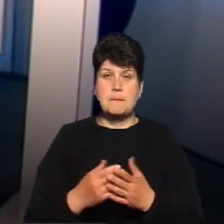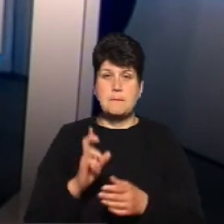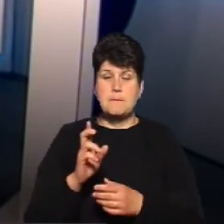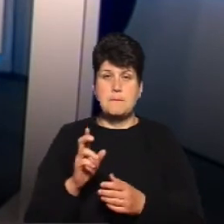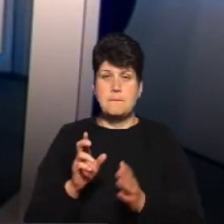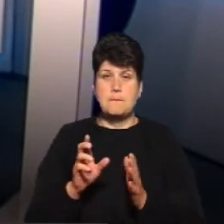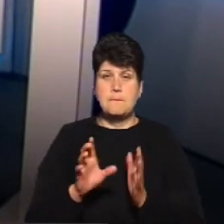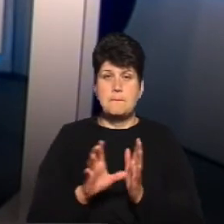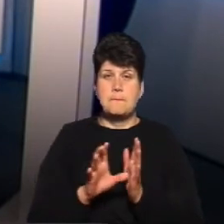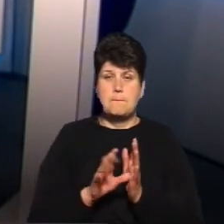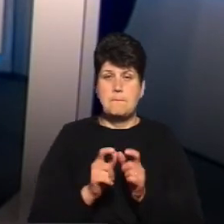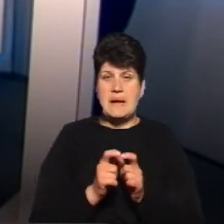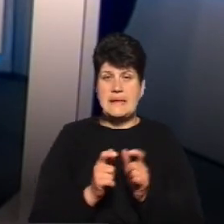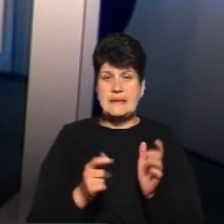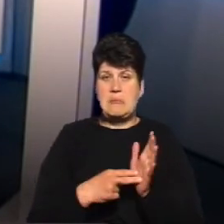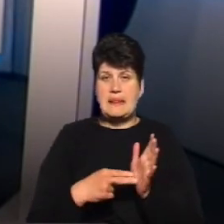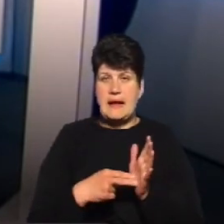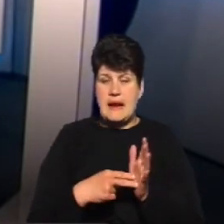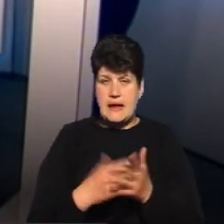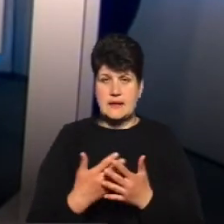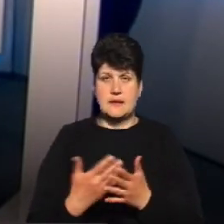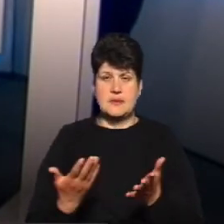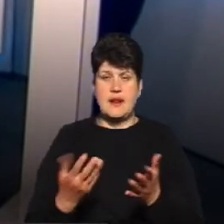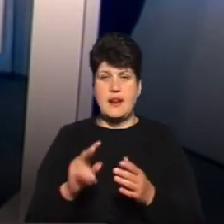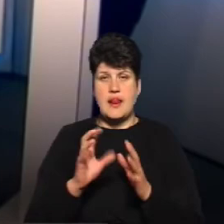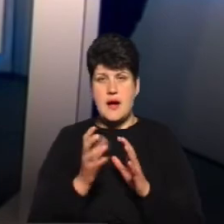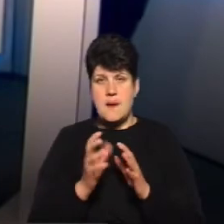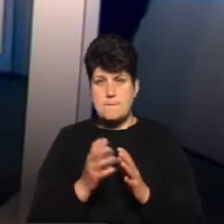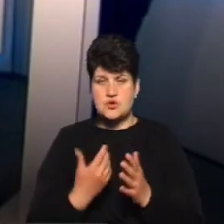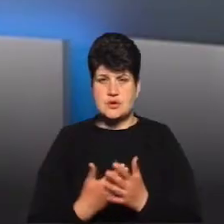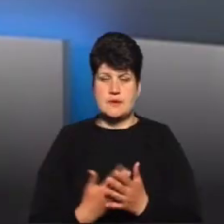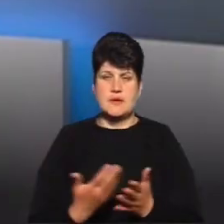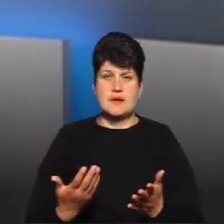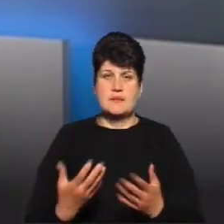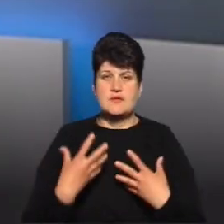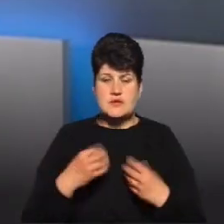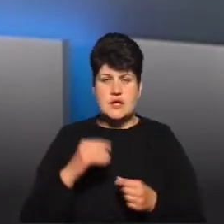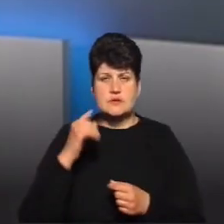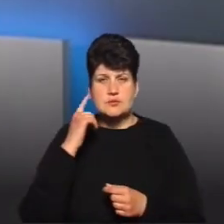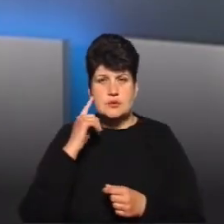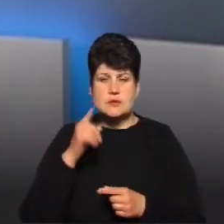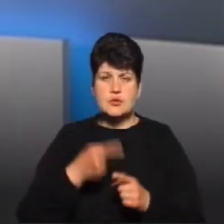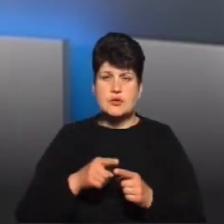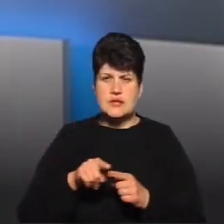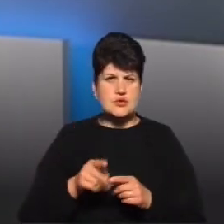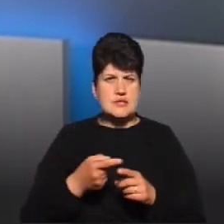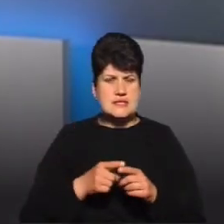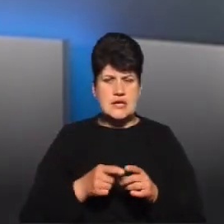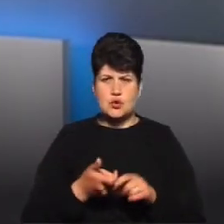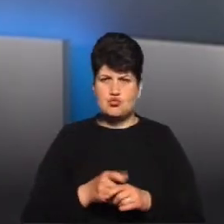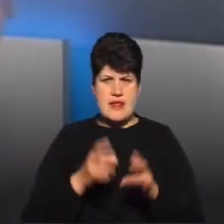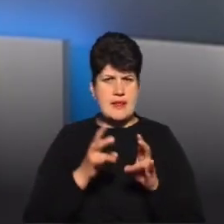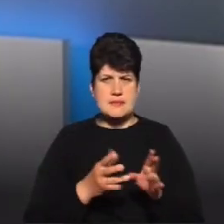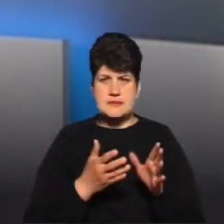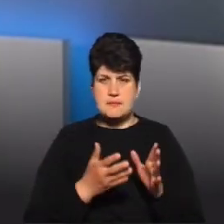різні прилади чи лампочки, ми вже наслухалися про те, що це насправді дуже небезпечно. Чи ці